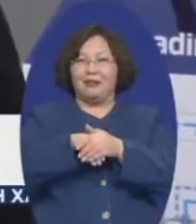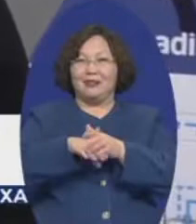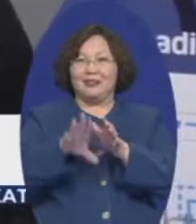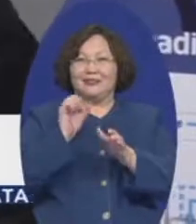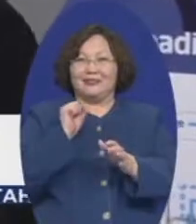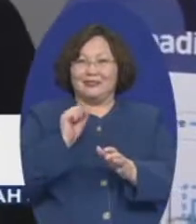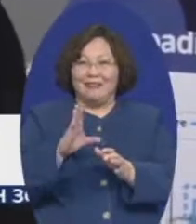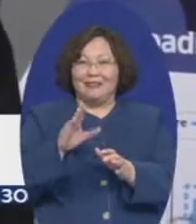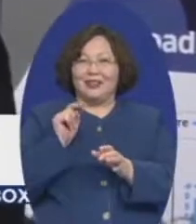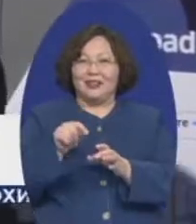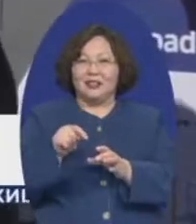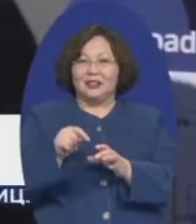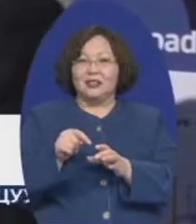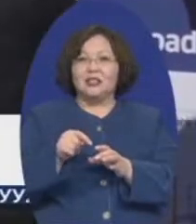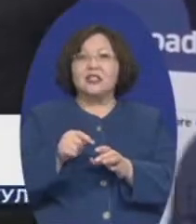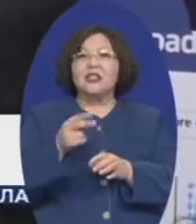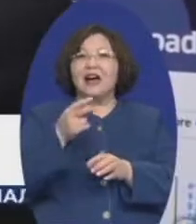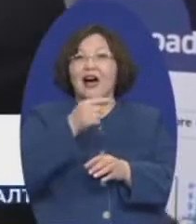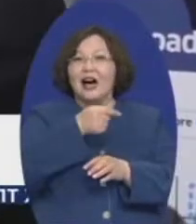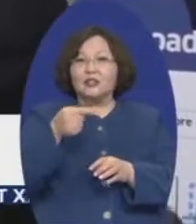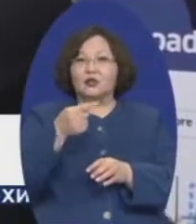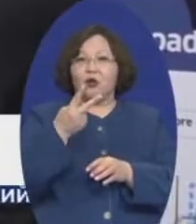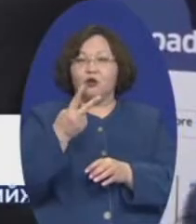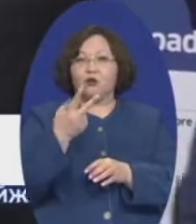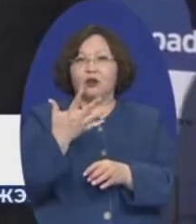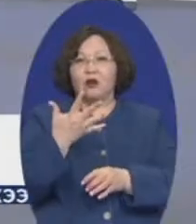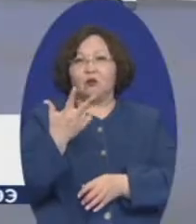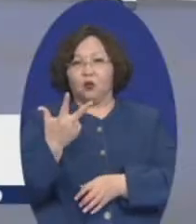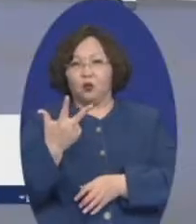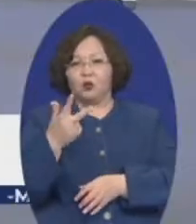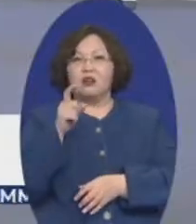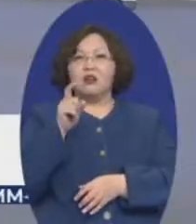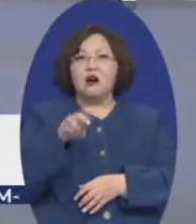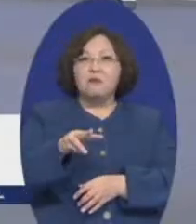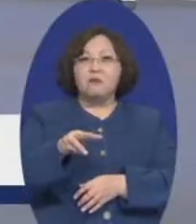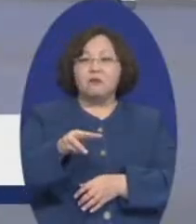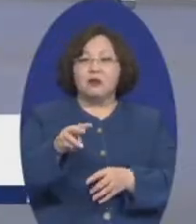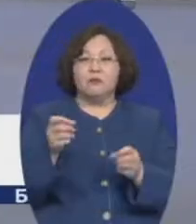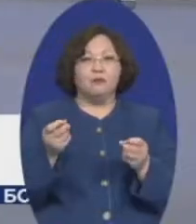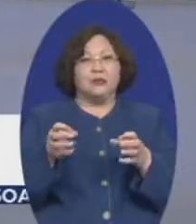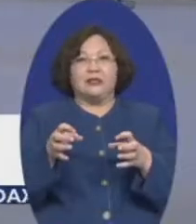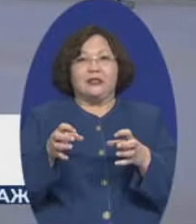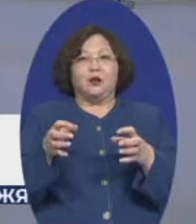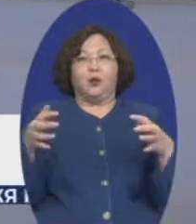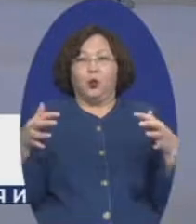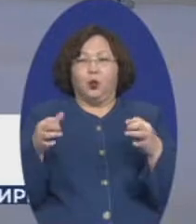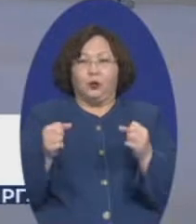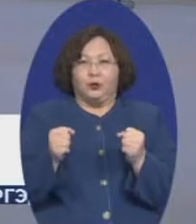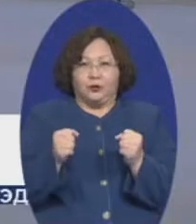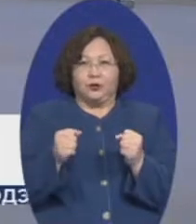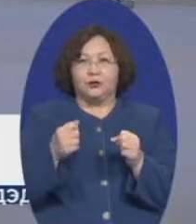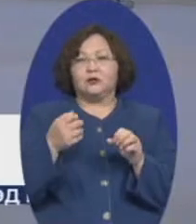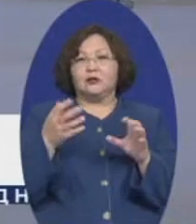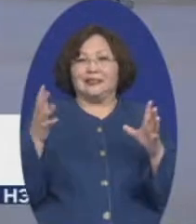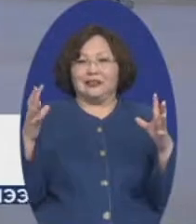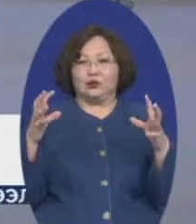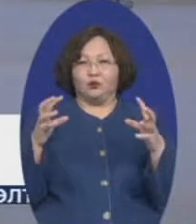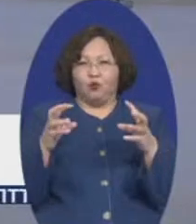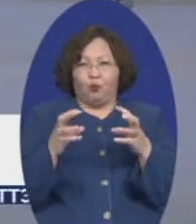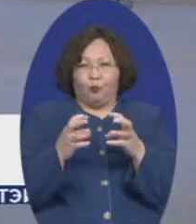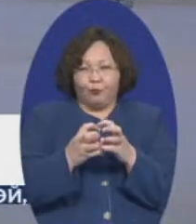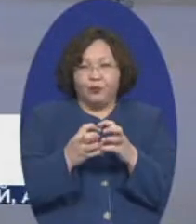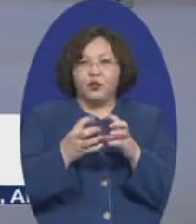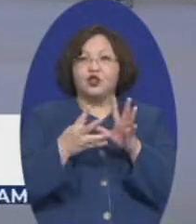тусгай байгууламжид ус төрөгчийг Цельсийн хасах 253 хэмт хөргөж 800-ийн 1 болтол агшаан хэмжээг нь